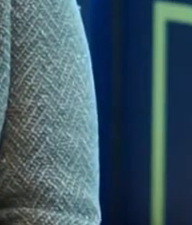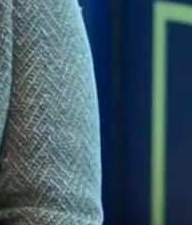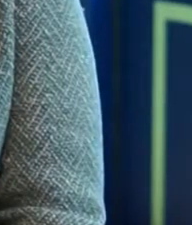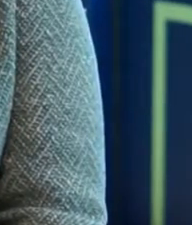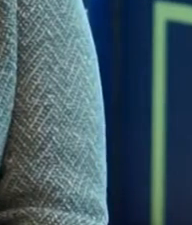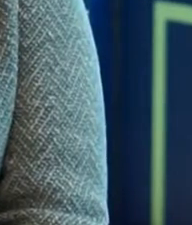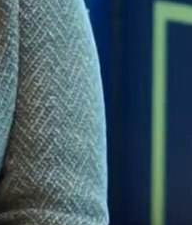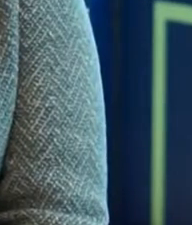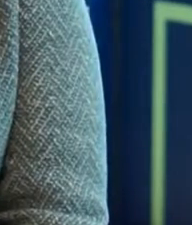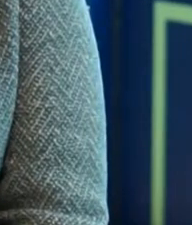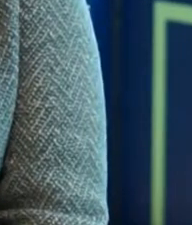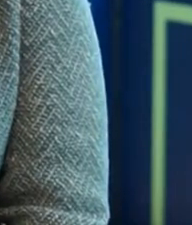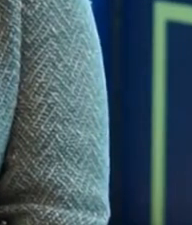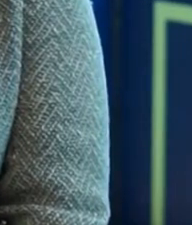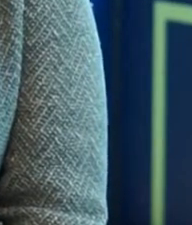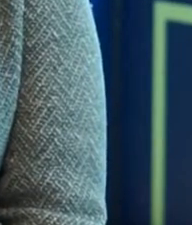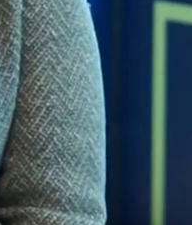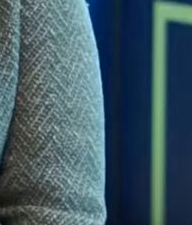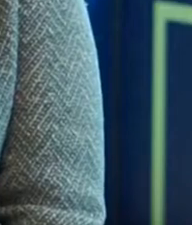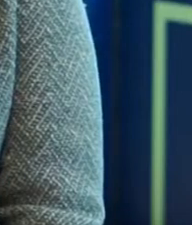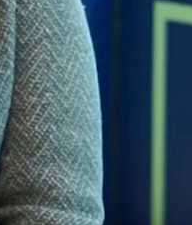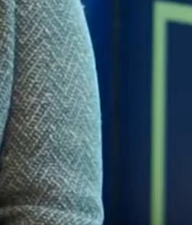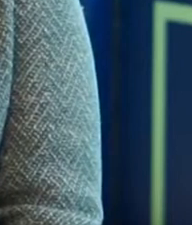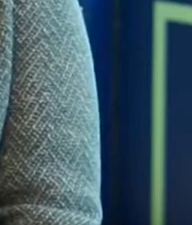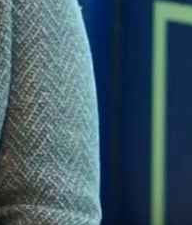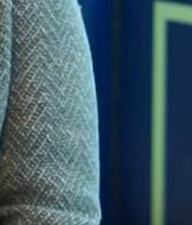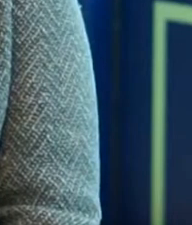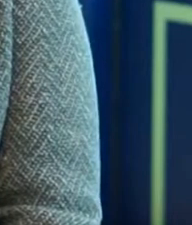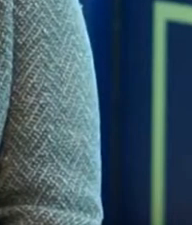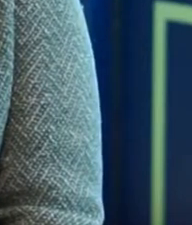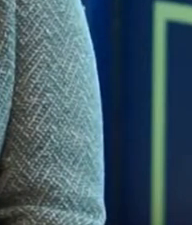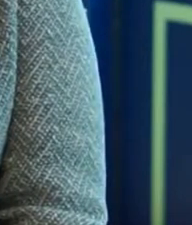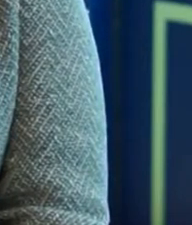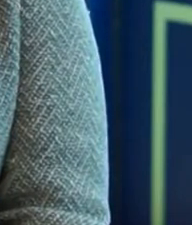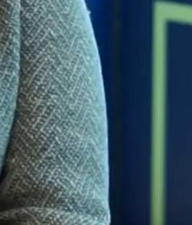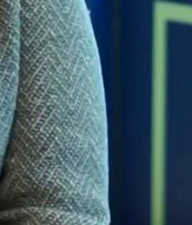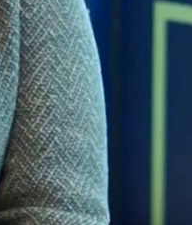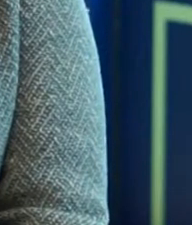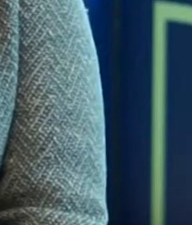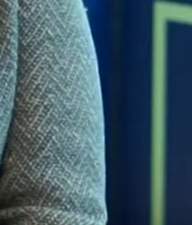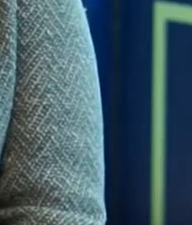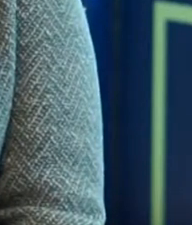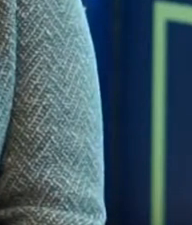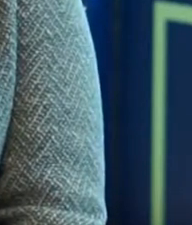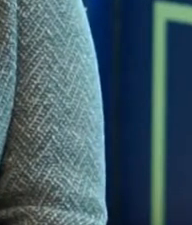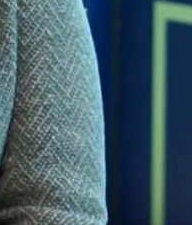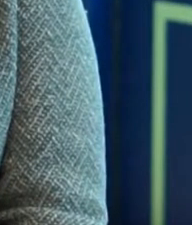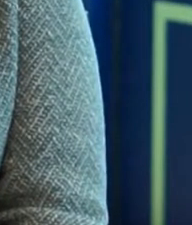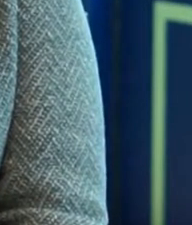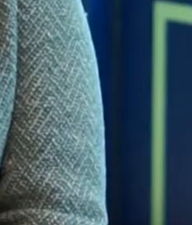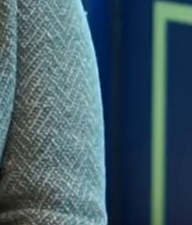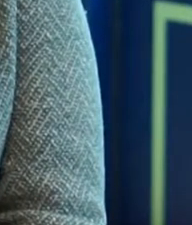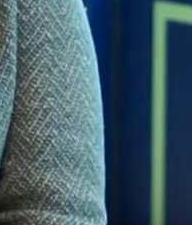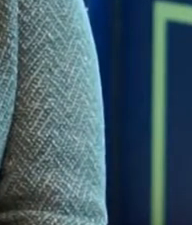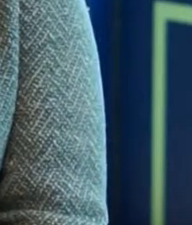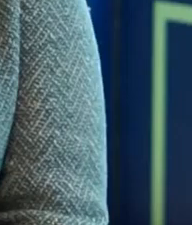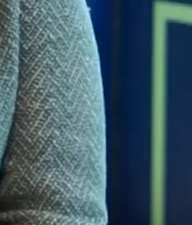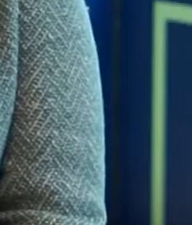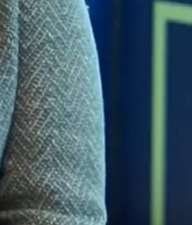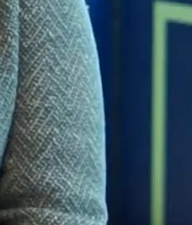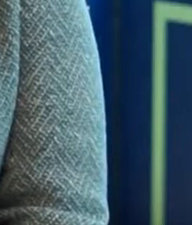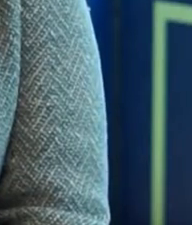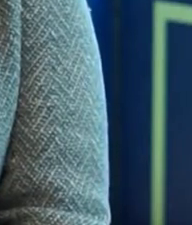큰 걱정거리 중 하나인데요. 강서구가 누구나 쉽게 따라할 수 있는 운동과 인지 강화 활동 동영상을